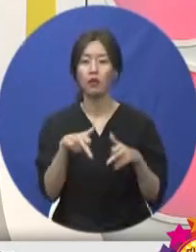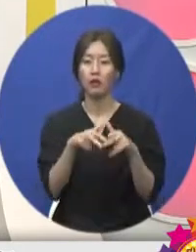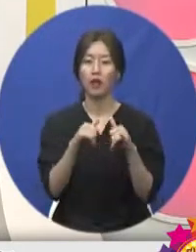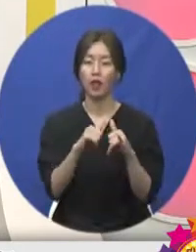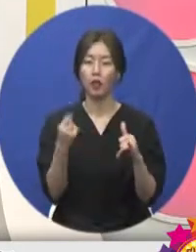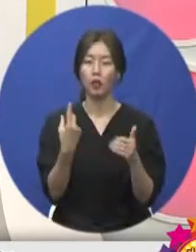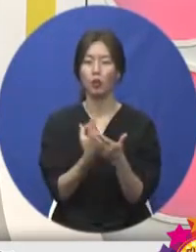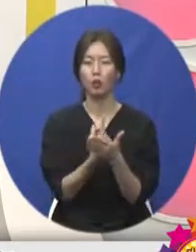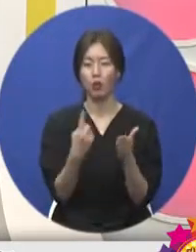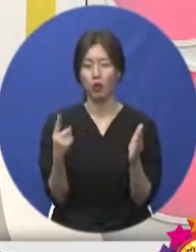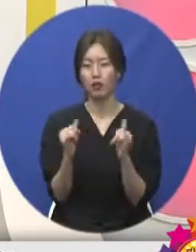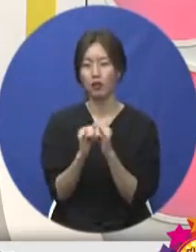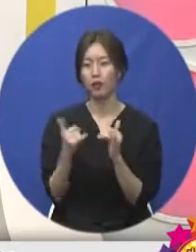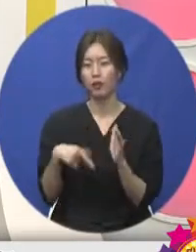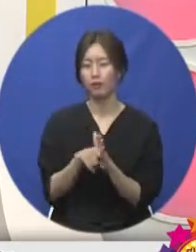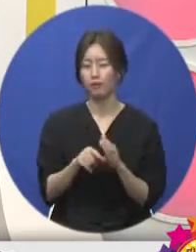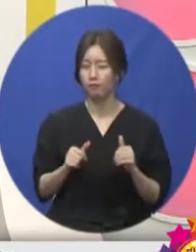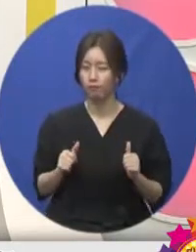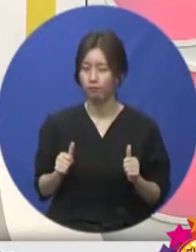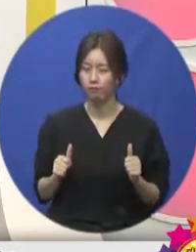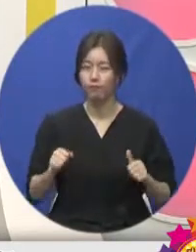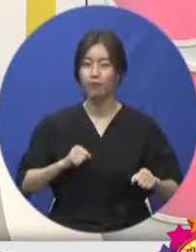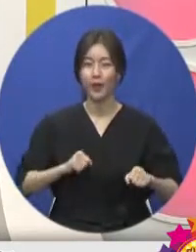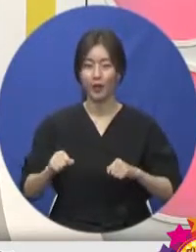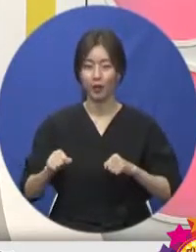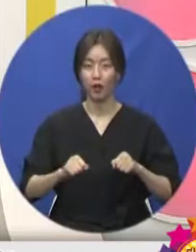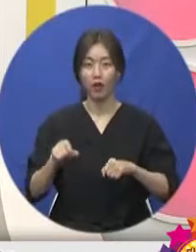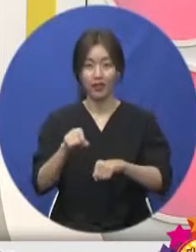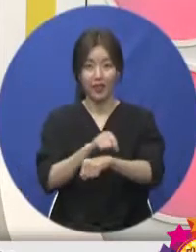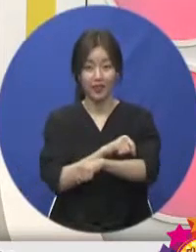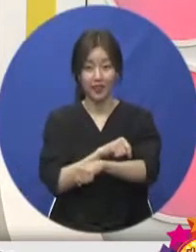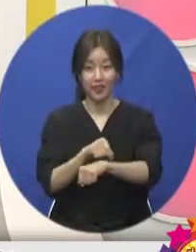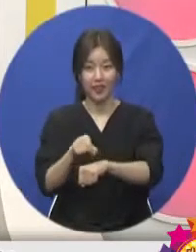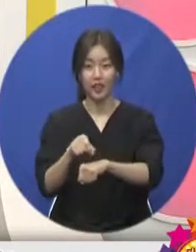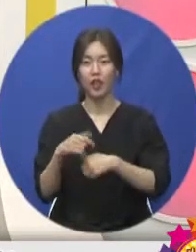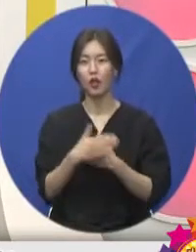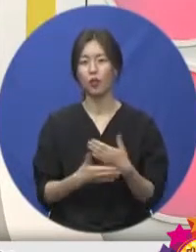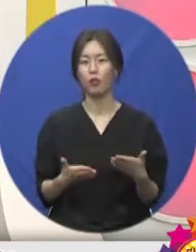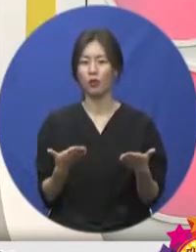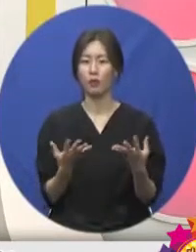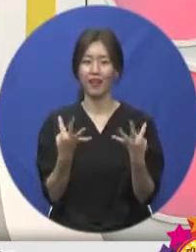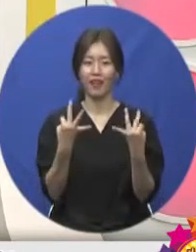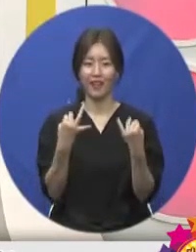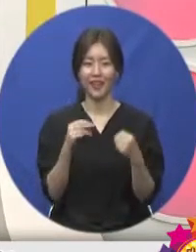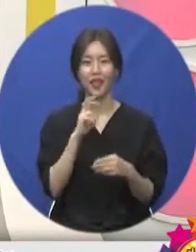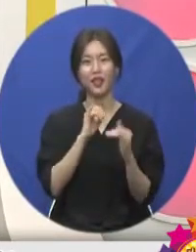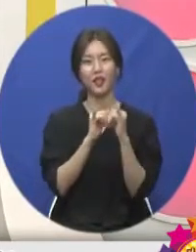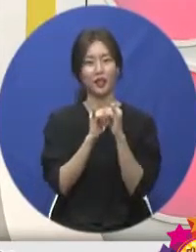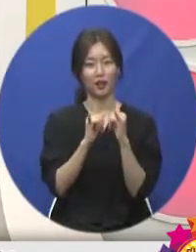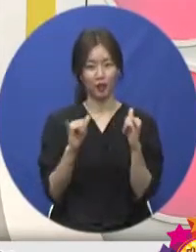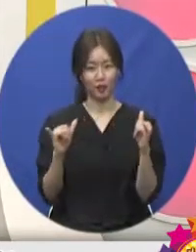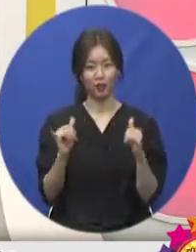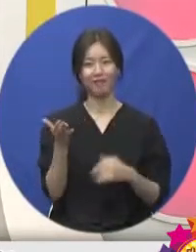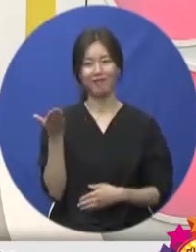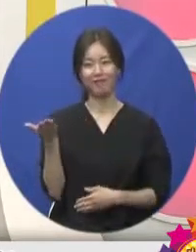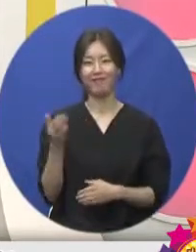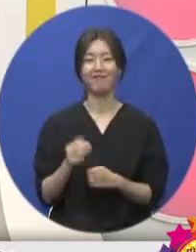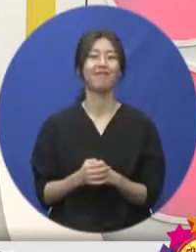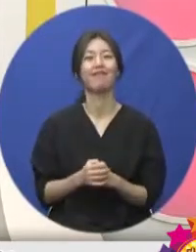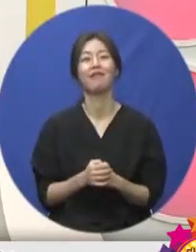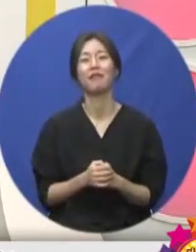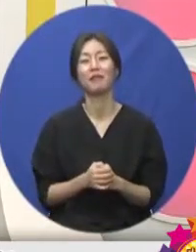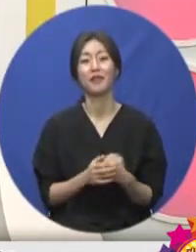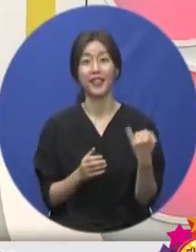장애인과 소외계층을 위해서 열심히 부르고요. 또 유난히 이 봉사를 많이 하는 가수 중에 한 사람.